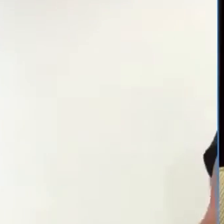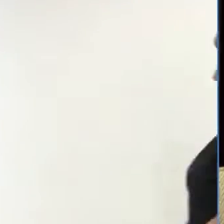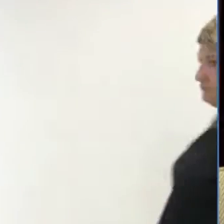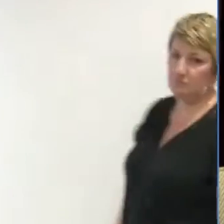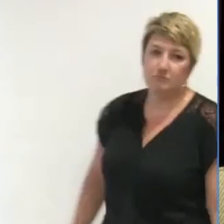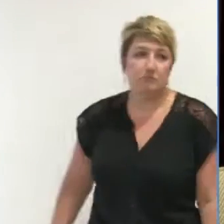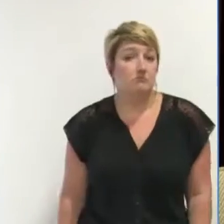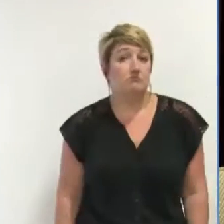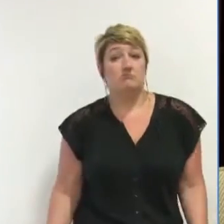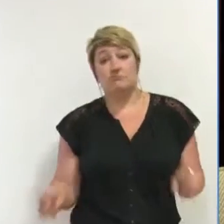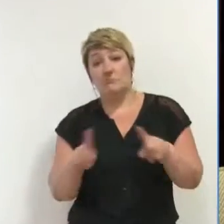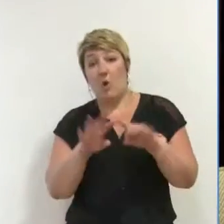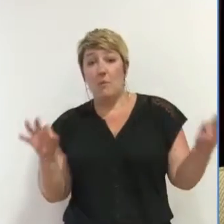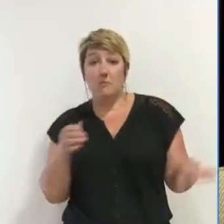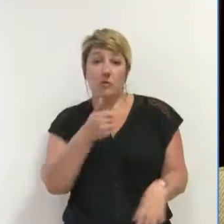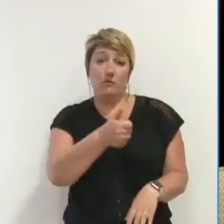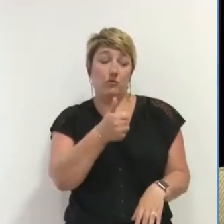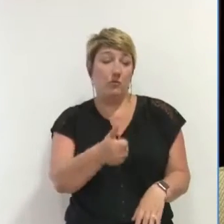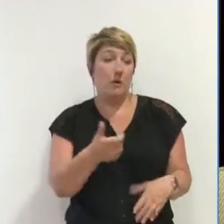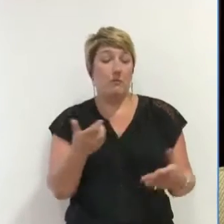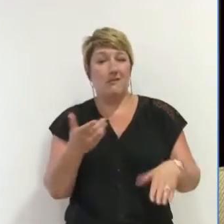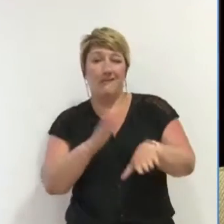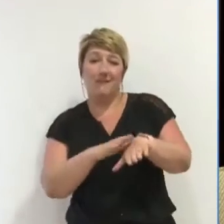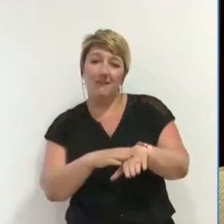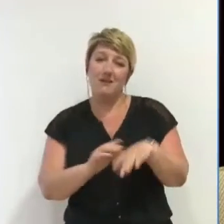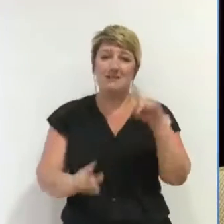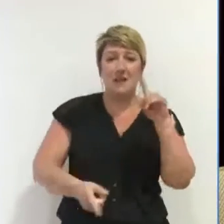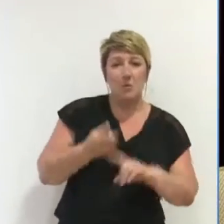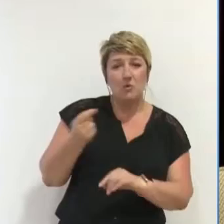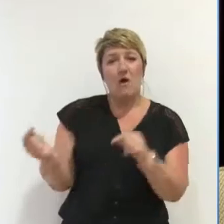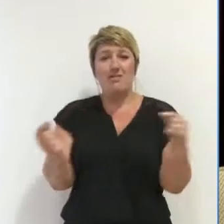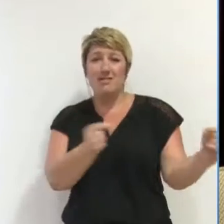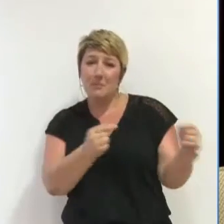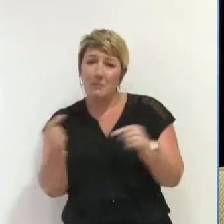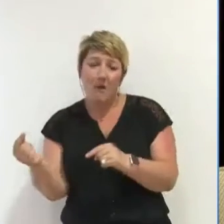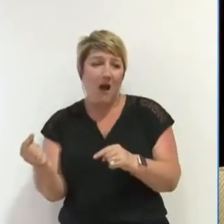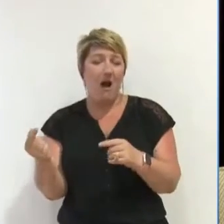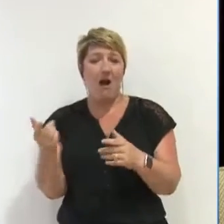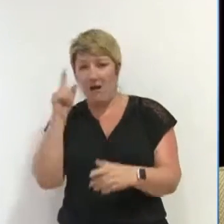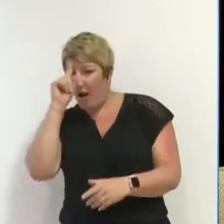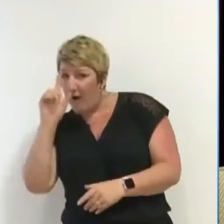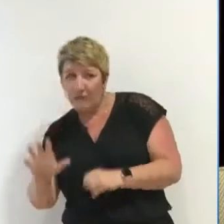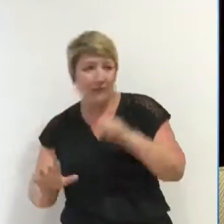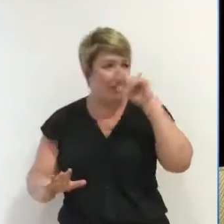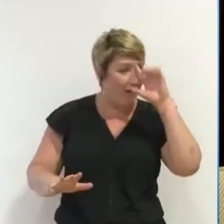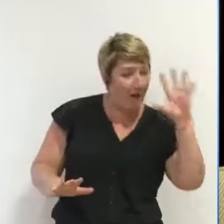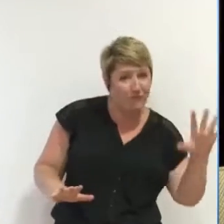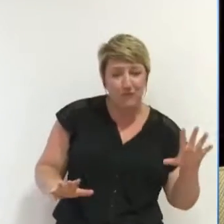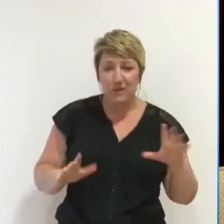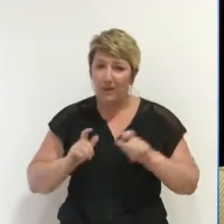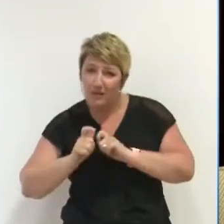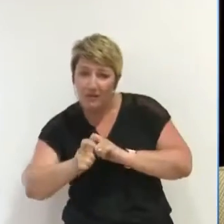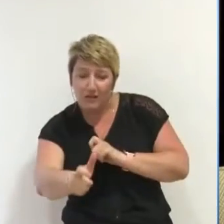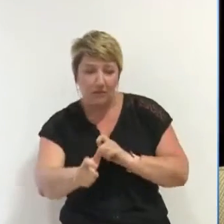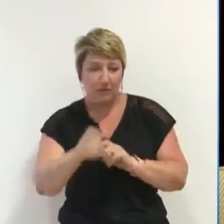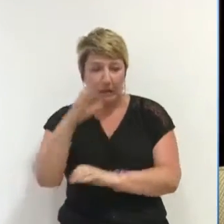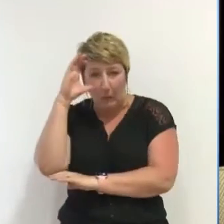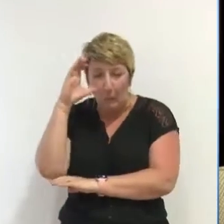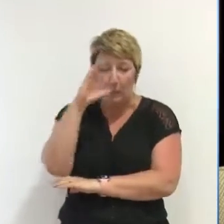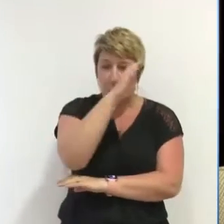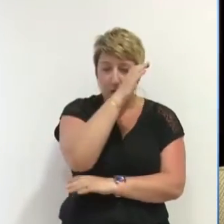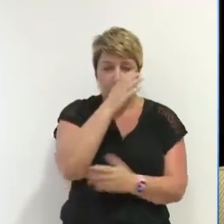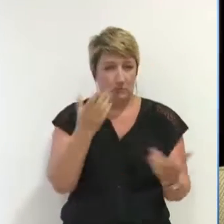apaisé, contradictoire, méthodique. Donc immédiatement, vous revenez sur votre affirmation, puisque vous